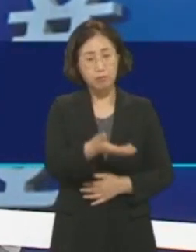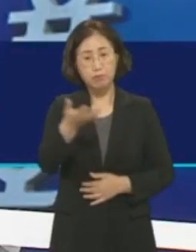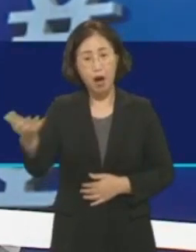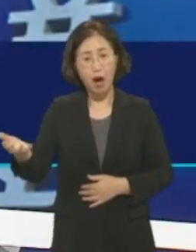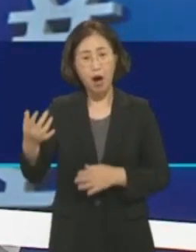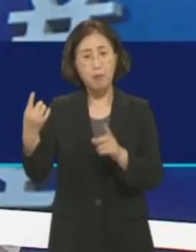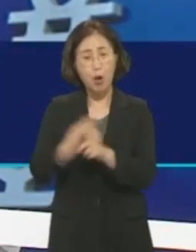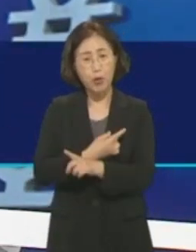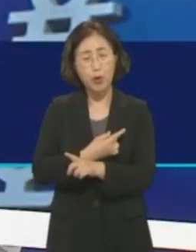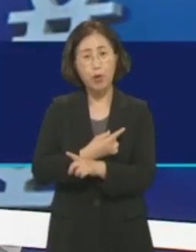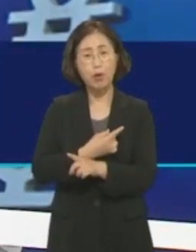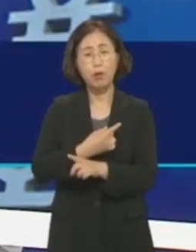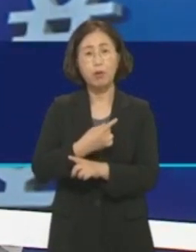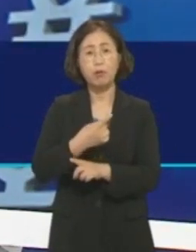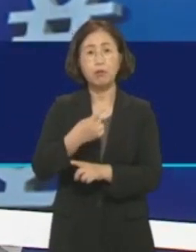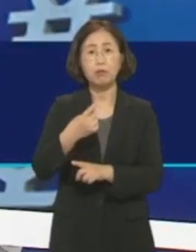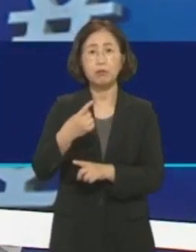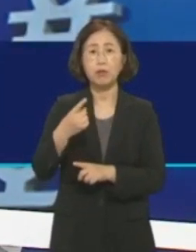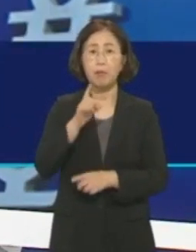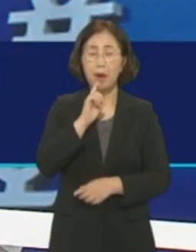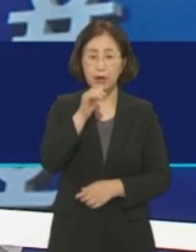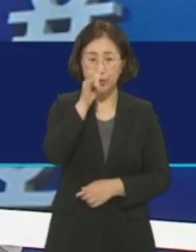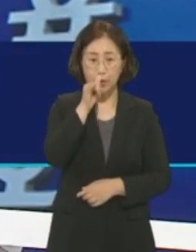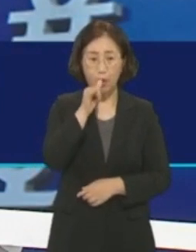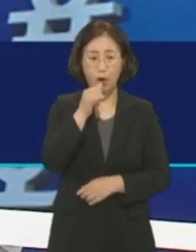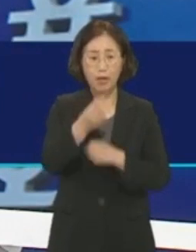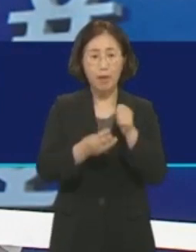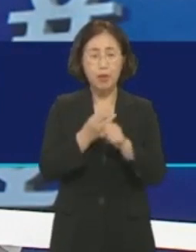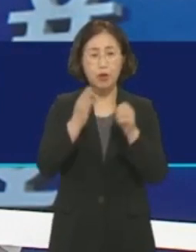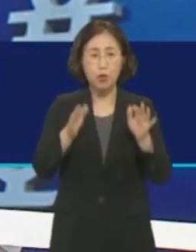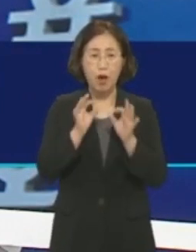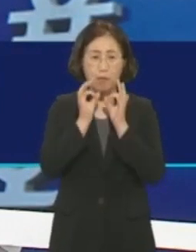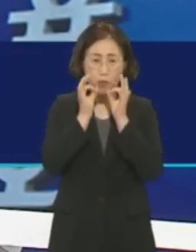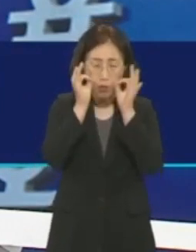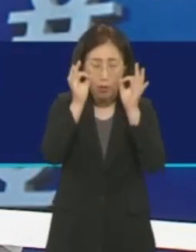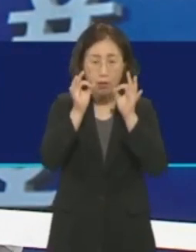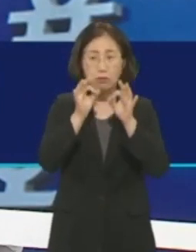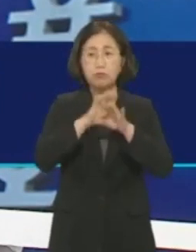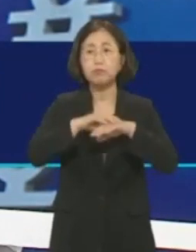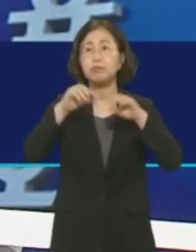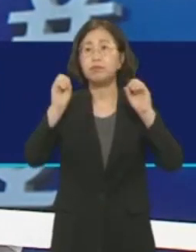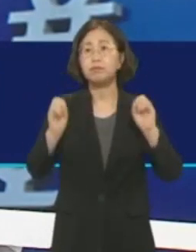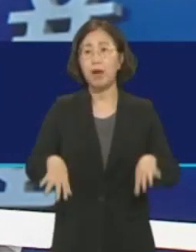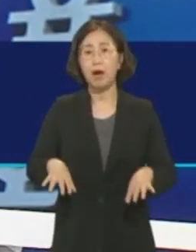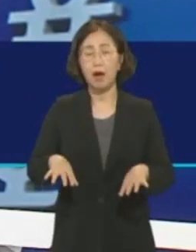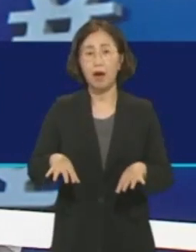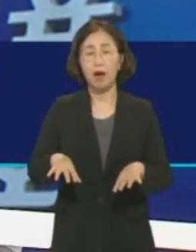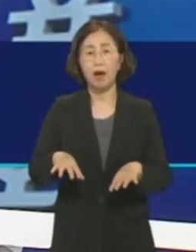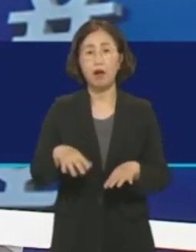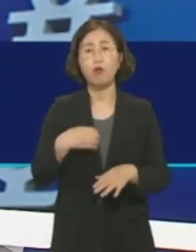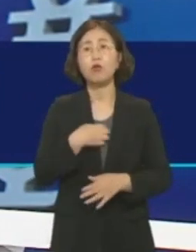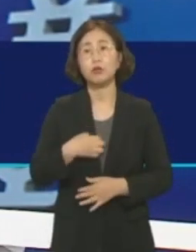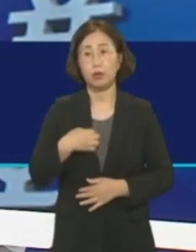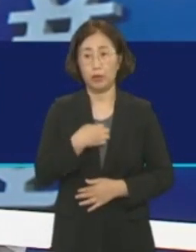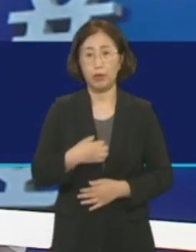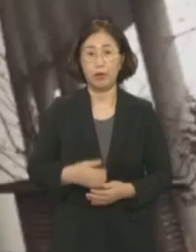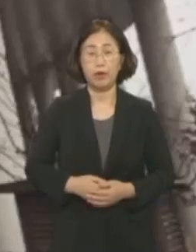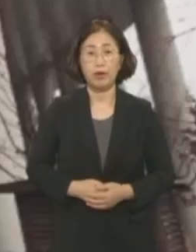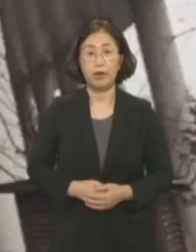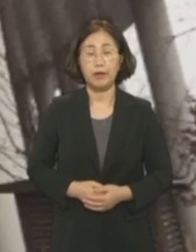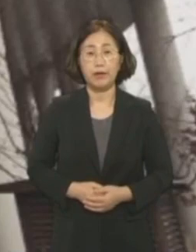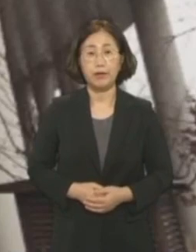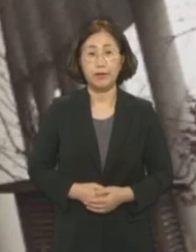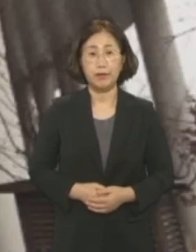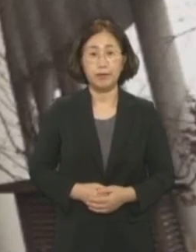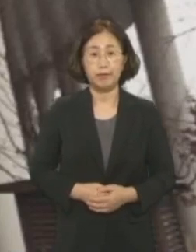3년 넘게 공들였다는 대회 개최권을 반납해야 할지도 모른다는 우려가 커지고 있습니다 장서경 기자입니다